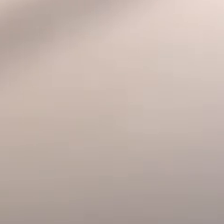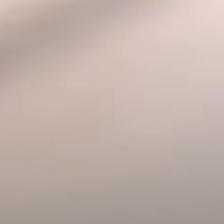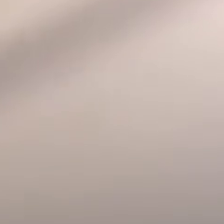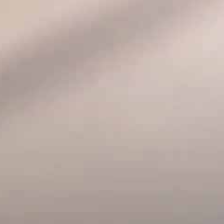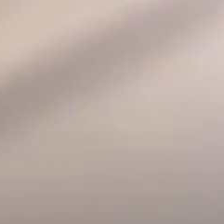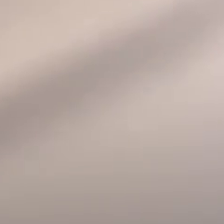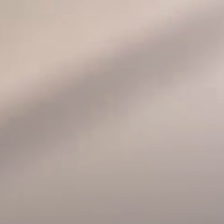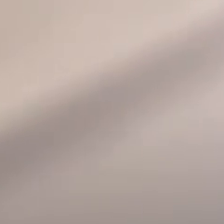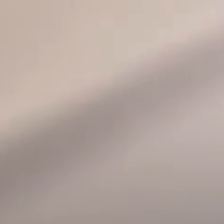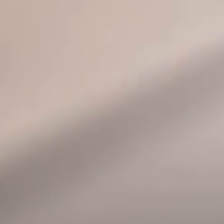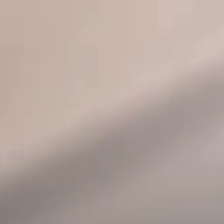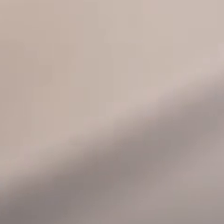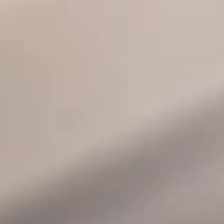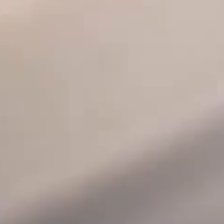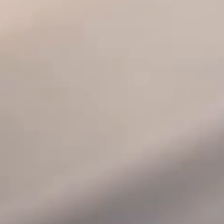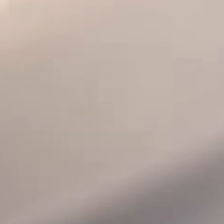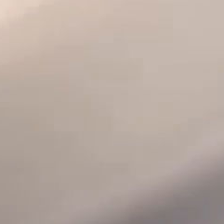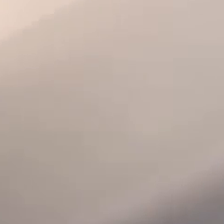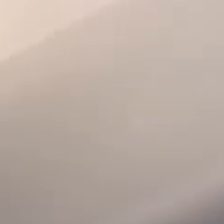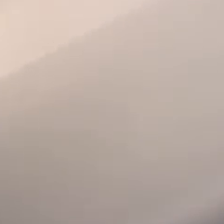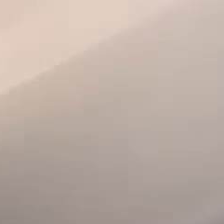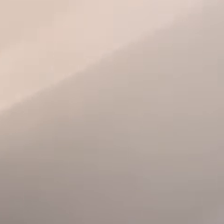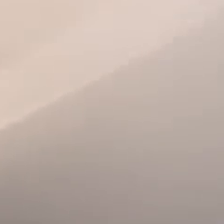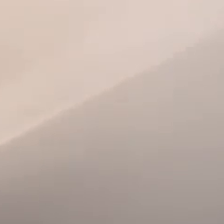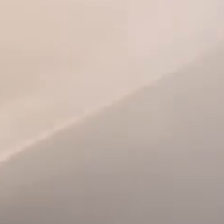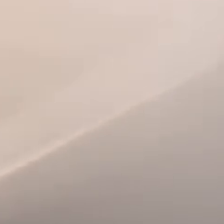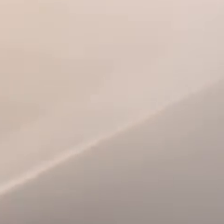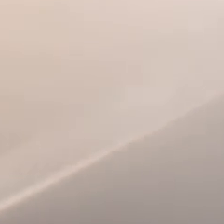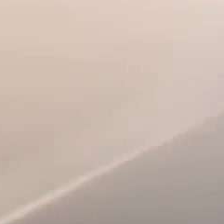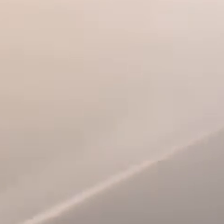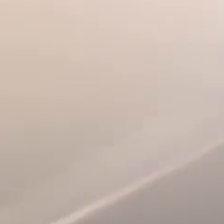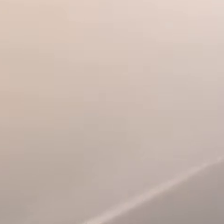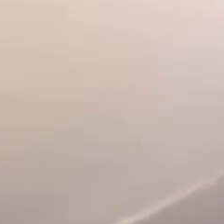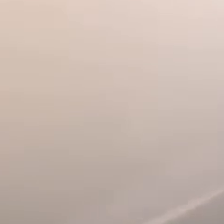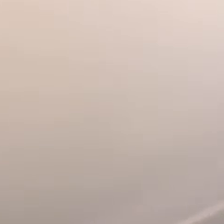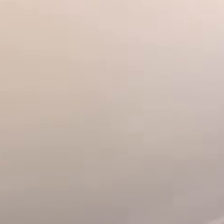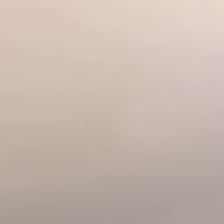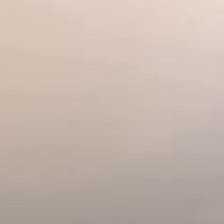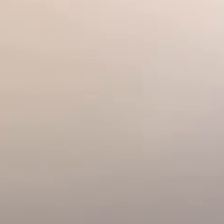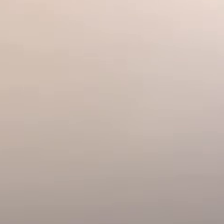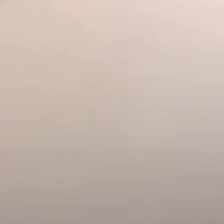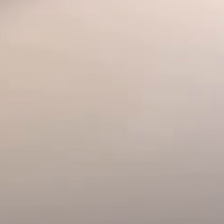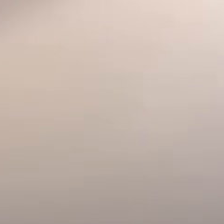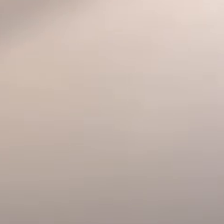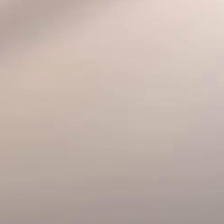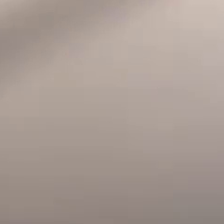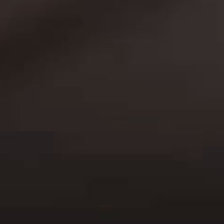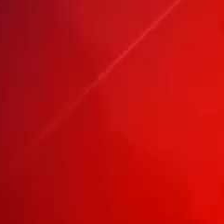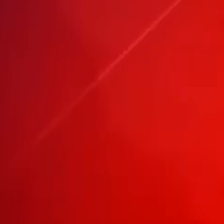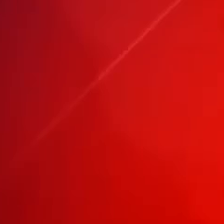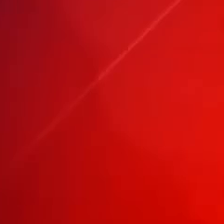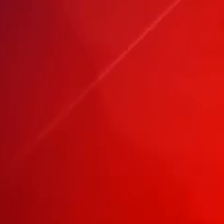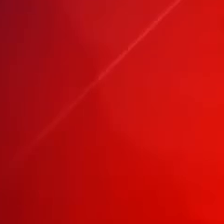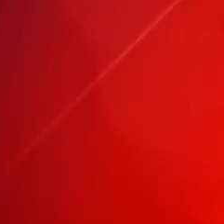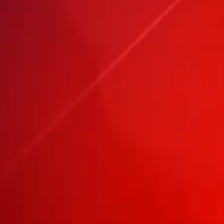sa GMA Pinoy TV at sa www.gmanews.tv.